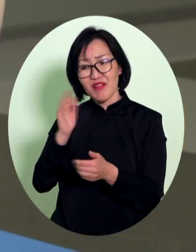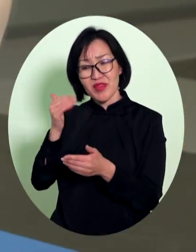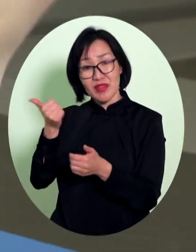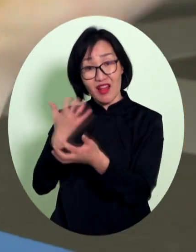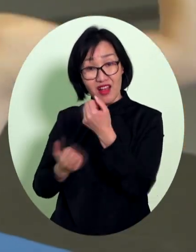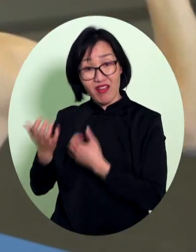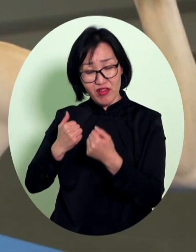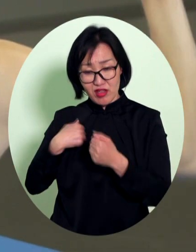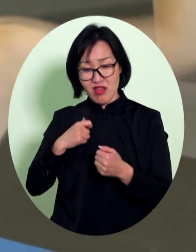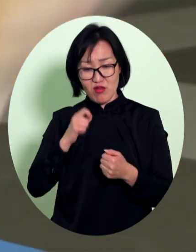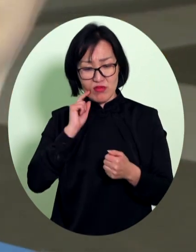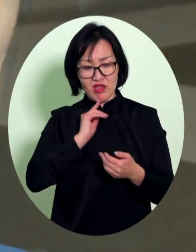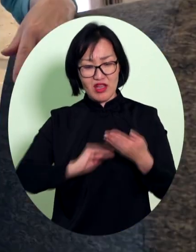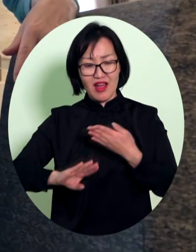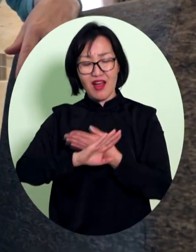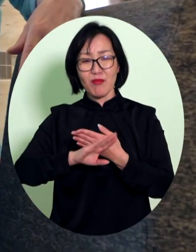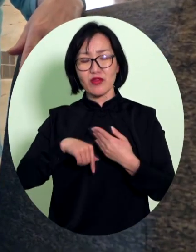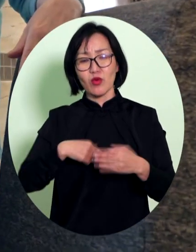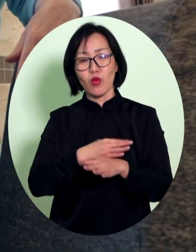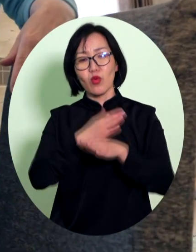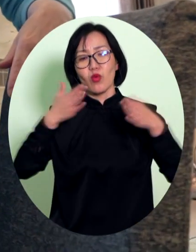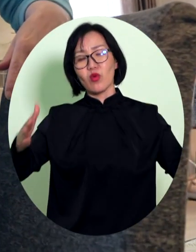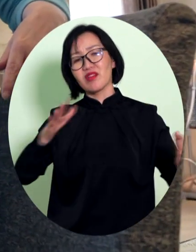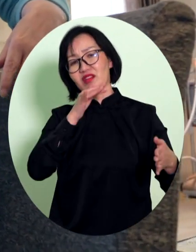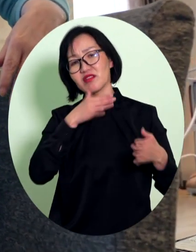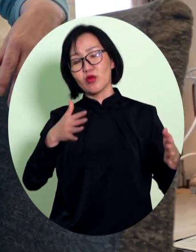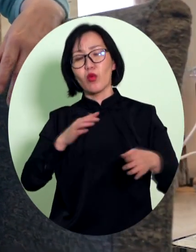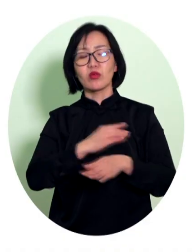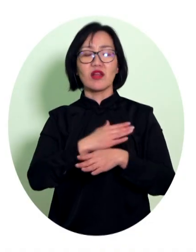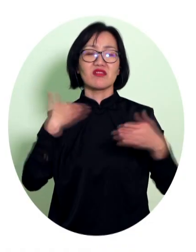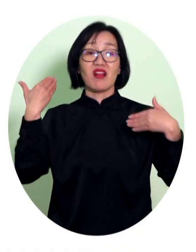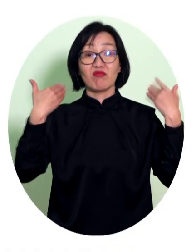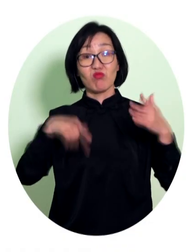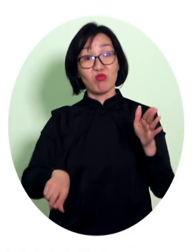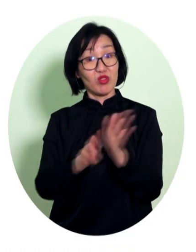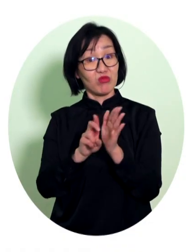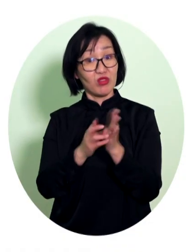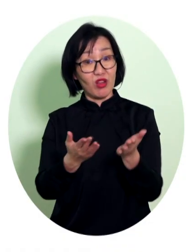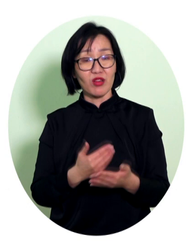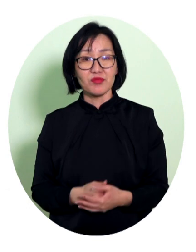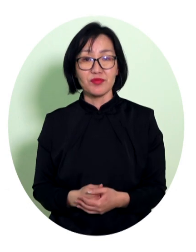тул эрүүл мэндийг хамгаалан урт насалж удаан жаргах боломжийг олгодог байна.